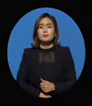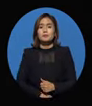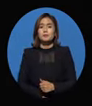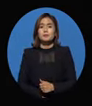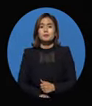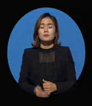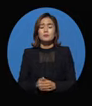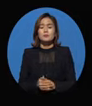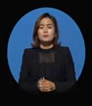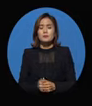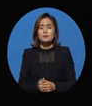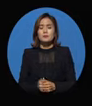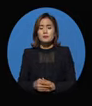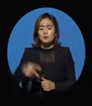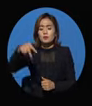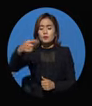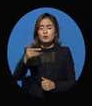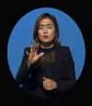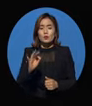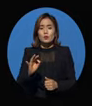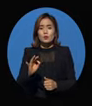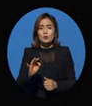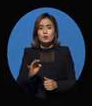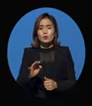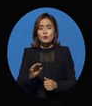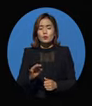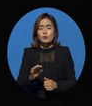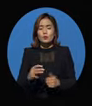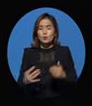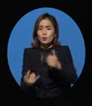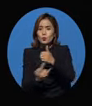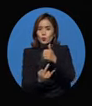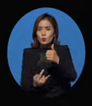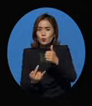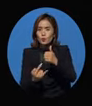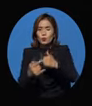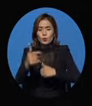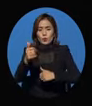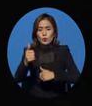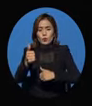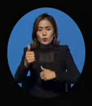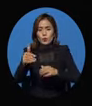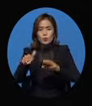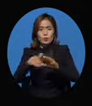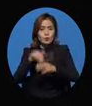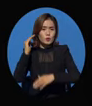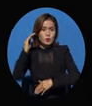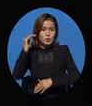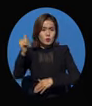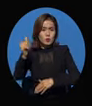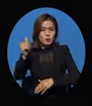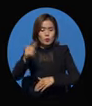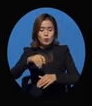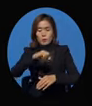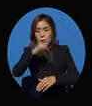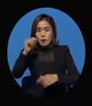총령 일이 총괄 선대 본부장으로 문재인 후보를 당선시키는 데 교회였습니다